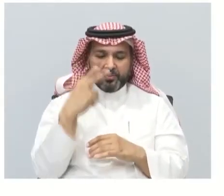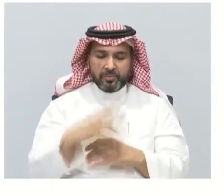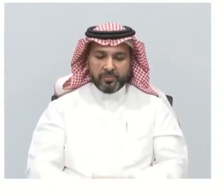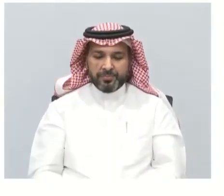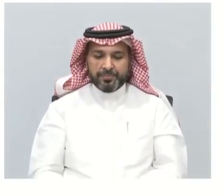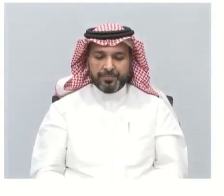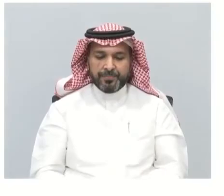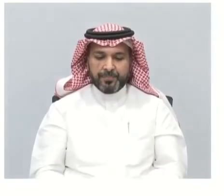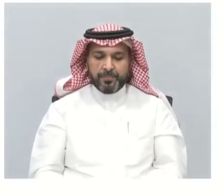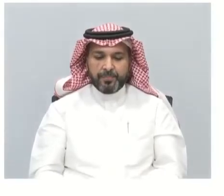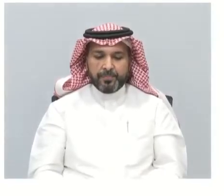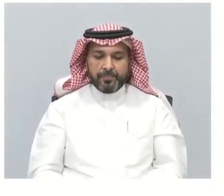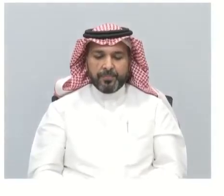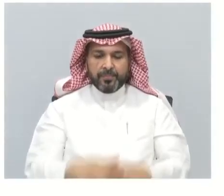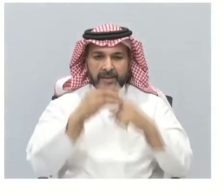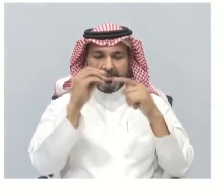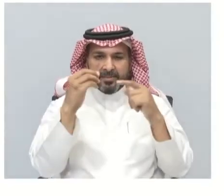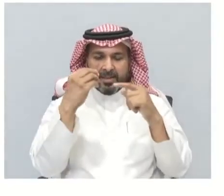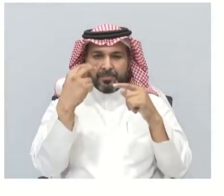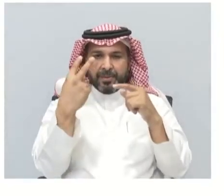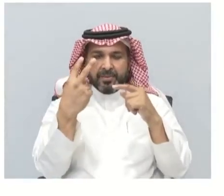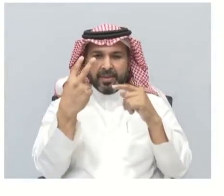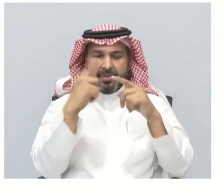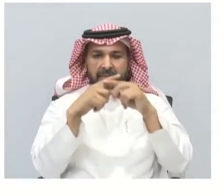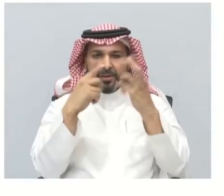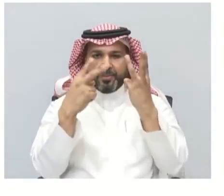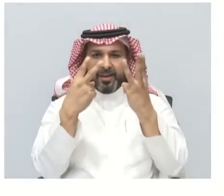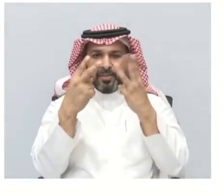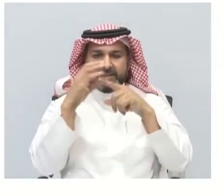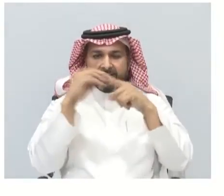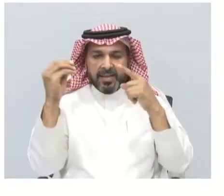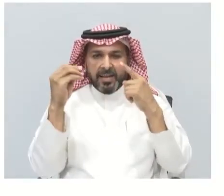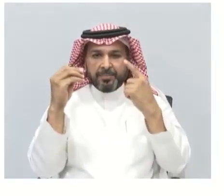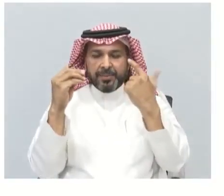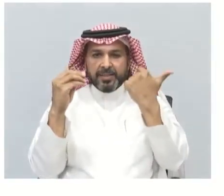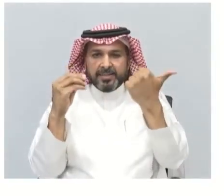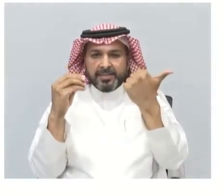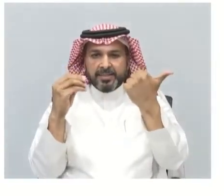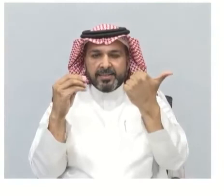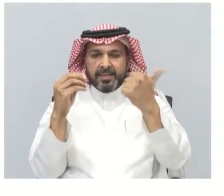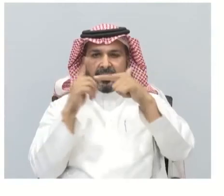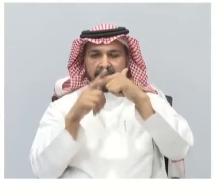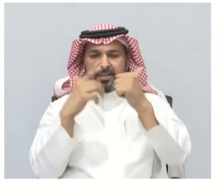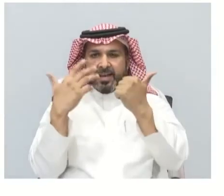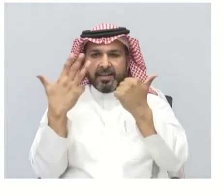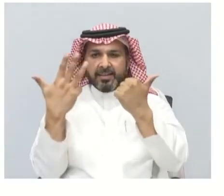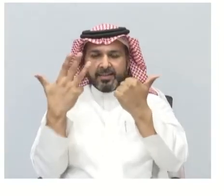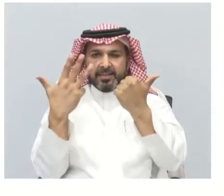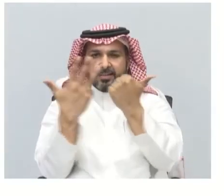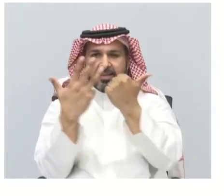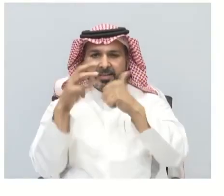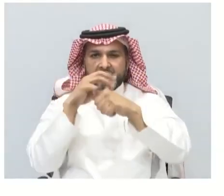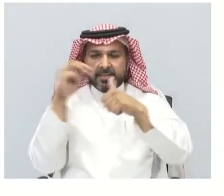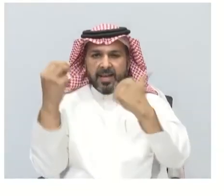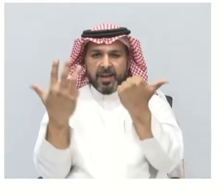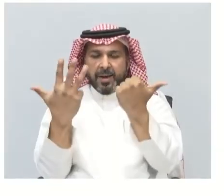سال ا في 3 بسالب س سالب س ت موجب 3 اذا قيمه واي هي كم هي موجب 3 اذا قيمه وا